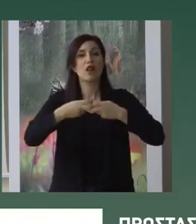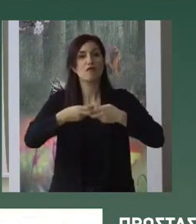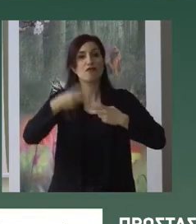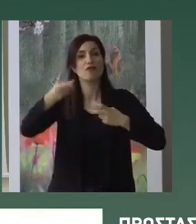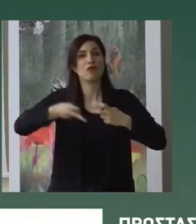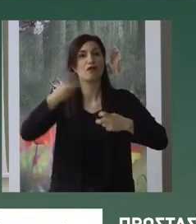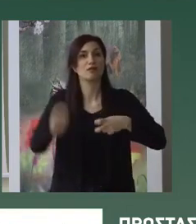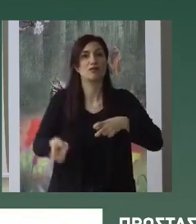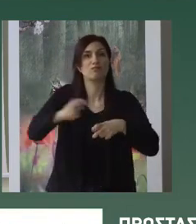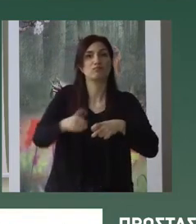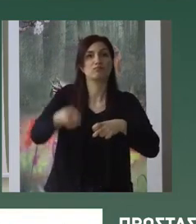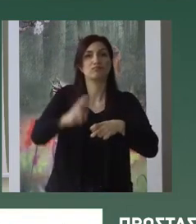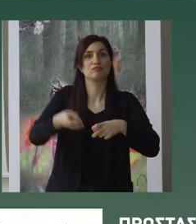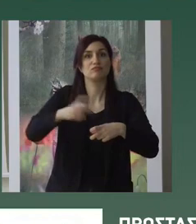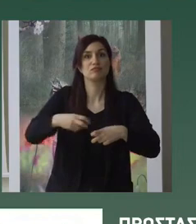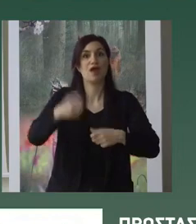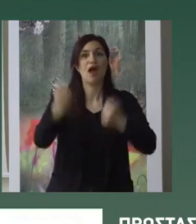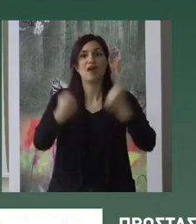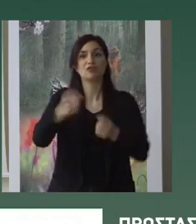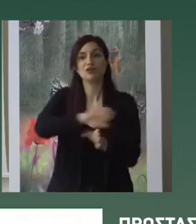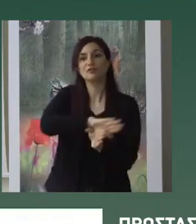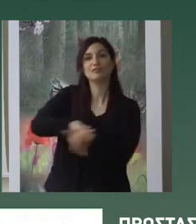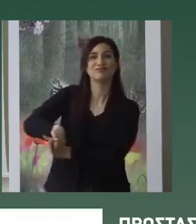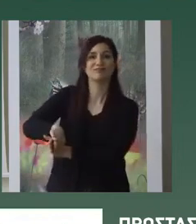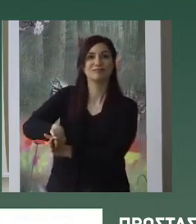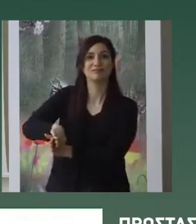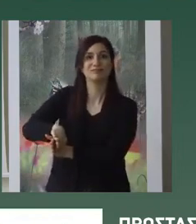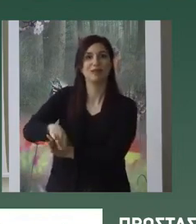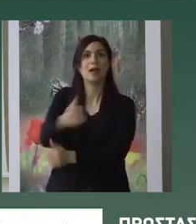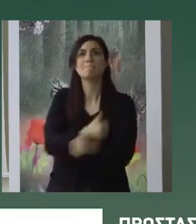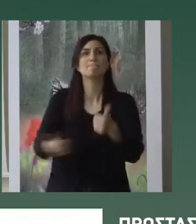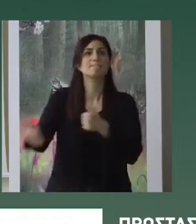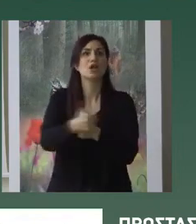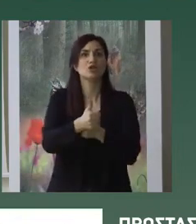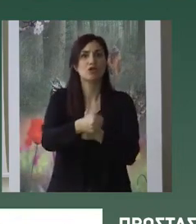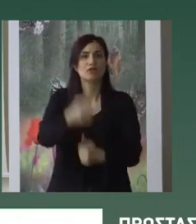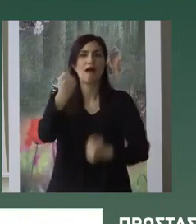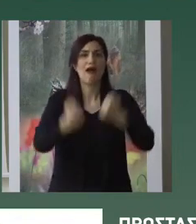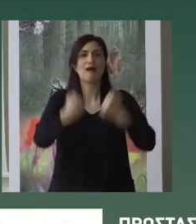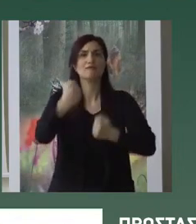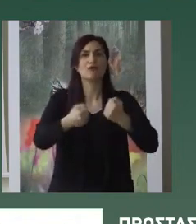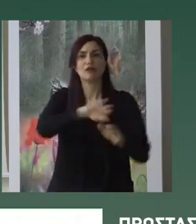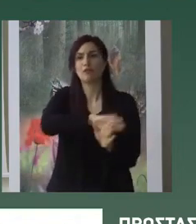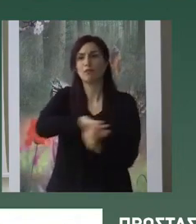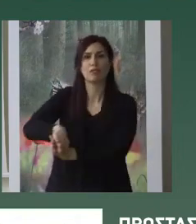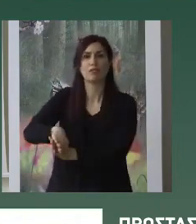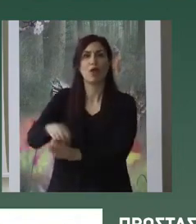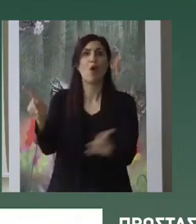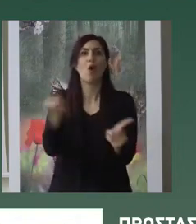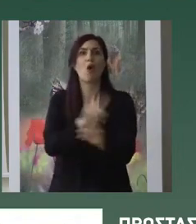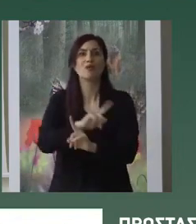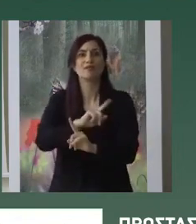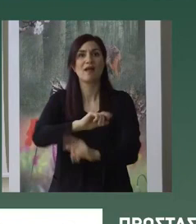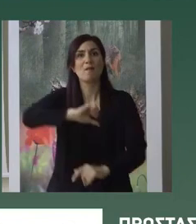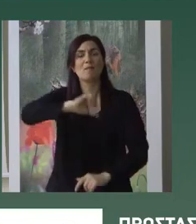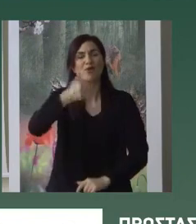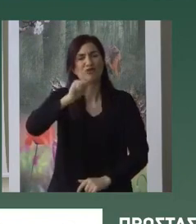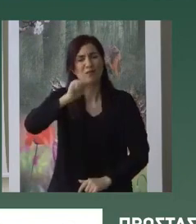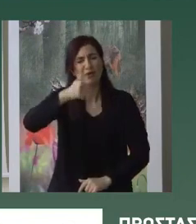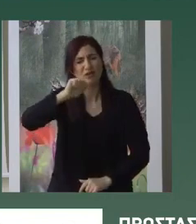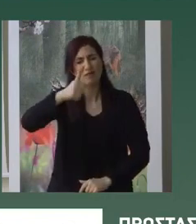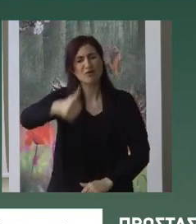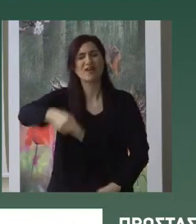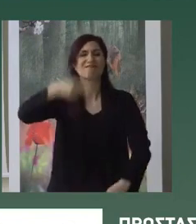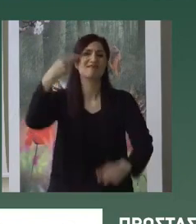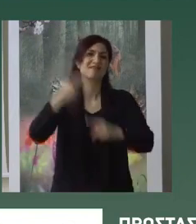σημαίνει αυτό? Ότι η πρώτη προτεραιότητα δεν είναι η αντικατάσταση των αυτοκινήτων. Η πρώτη προτεραιότητα είναι η επέκταση του δικτύου μαζικής μεταφοράς για να έχει ο